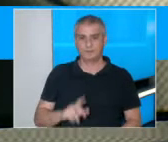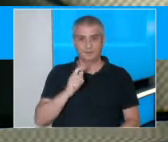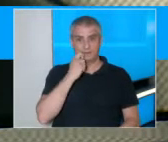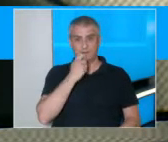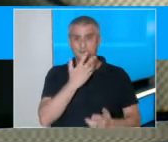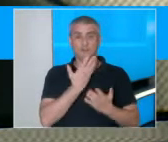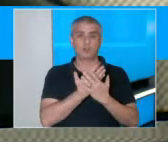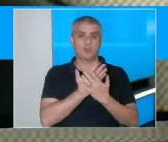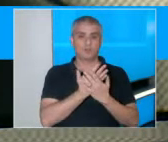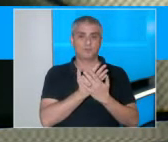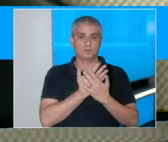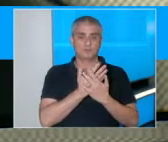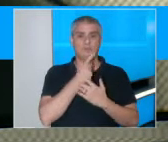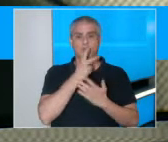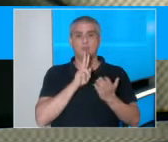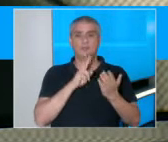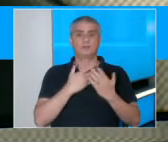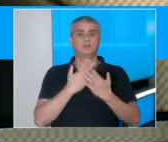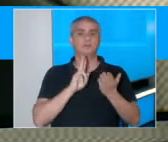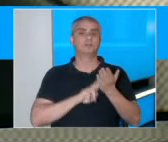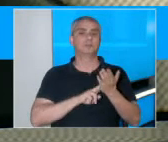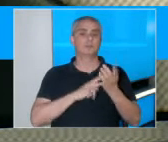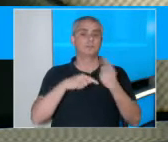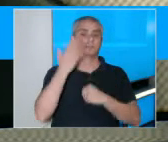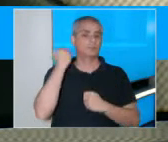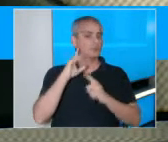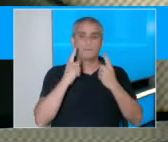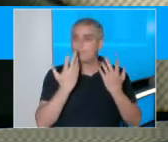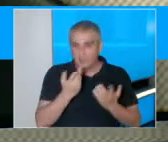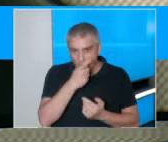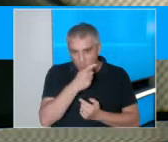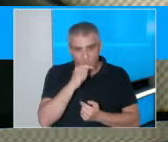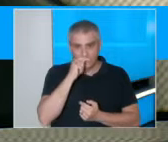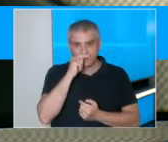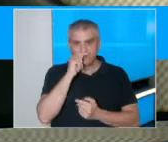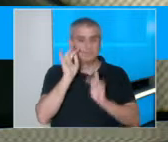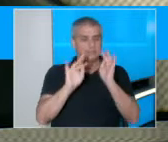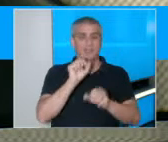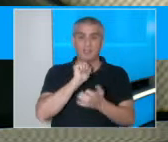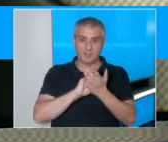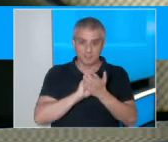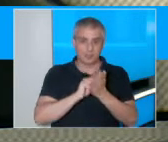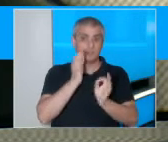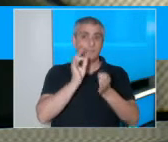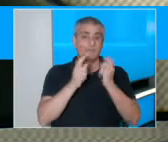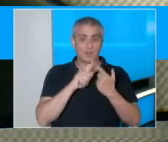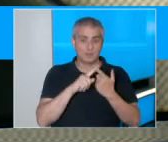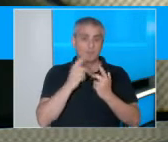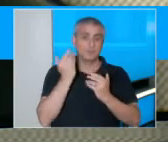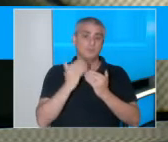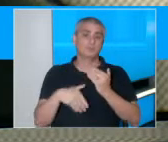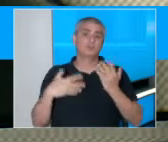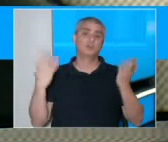דרי החדשה צודקת. הרי דרי בסיבוב הקודם, מה קרה איתו? הוא התגרה בעיתונות, היא התגרה בפרקליטות, בסופו